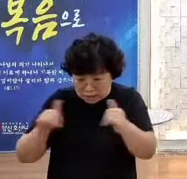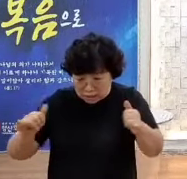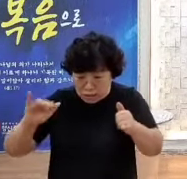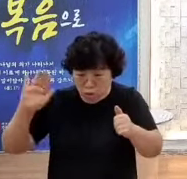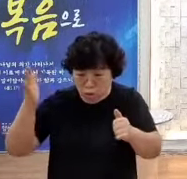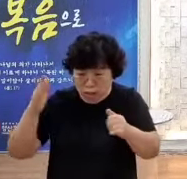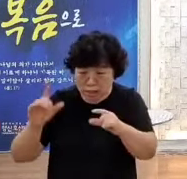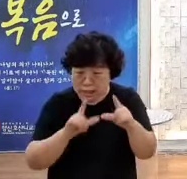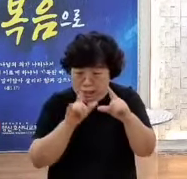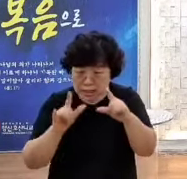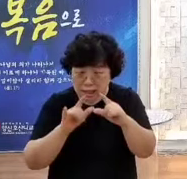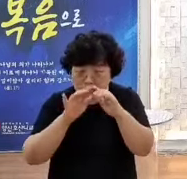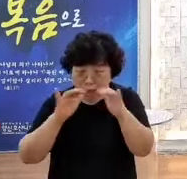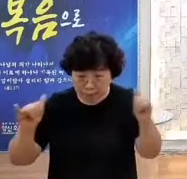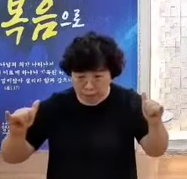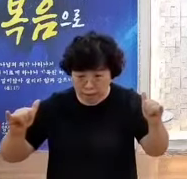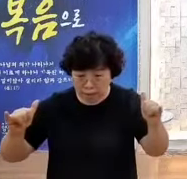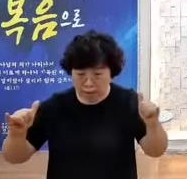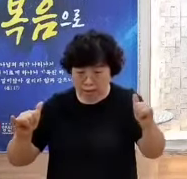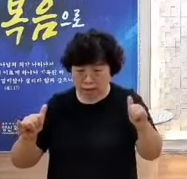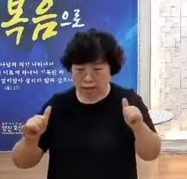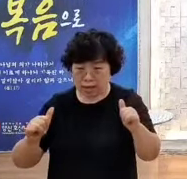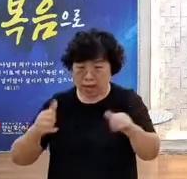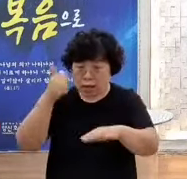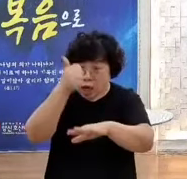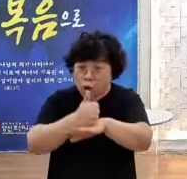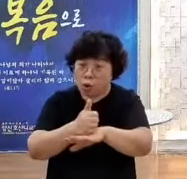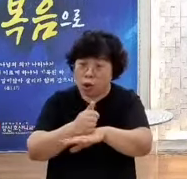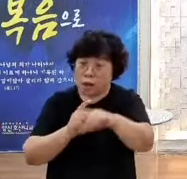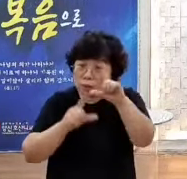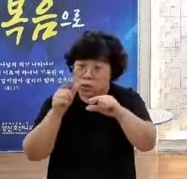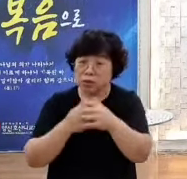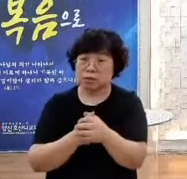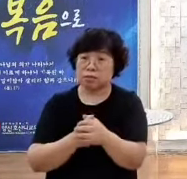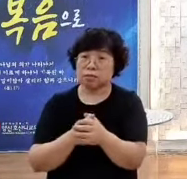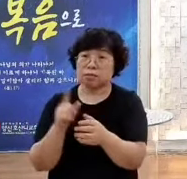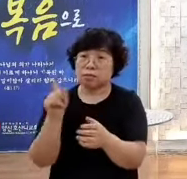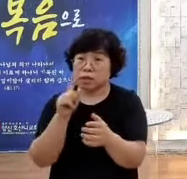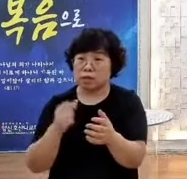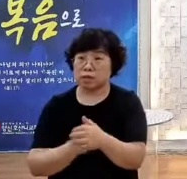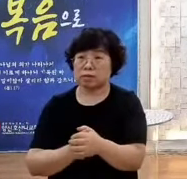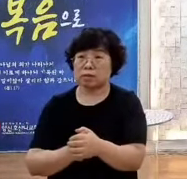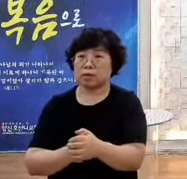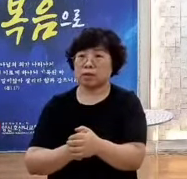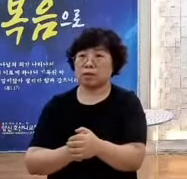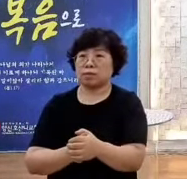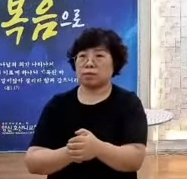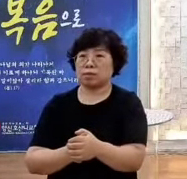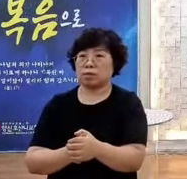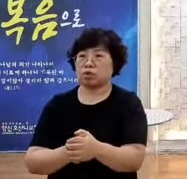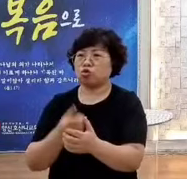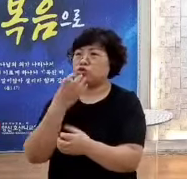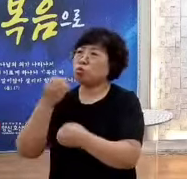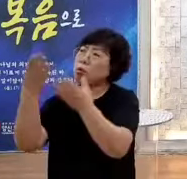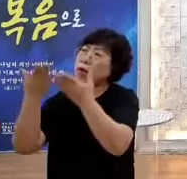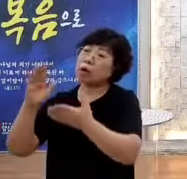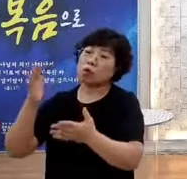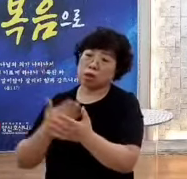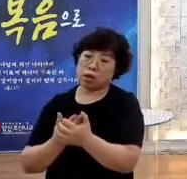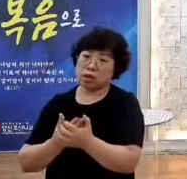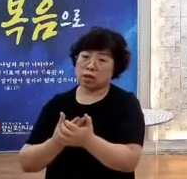흔히 생각하기를 우리의 이 믿음의 축복 중에 제일 큰 축복을 여러분 뭐라고